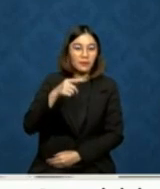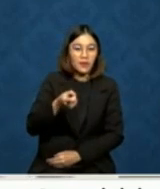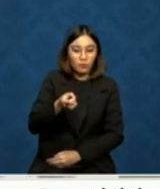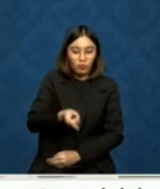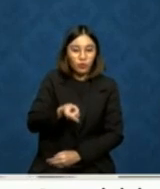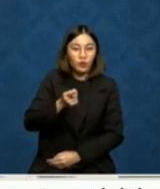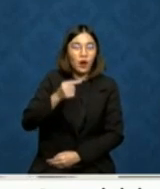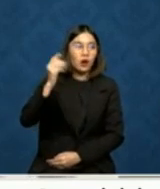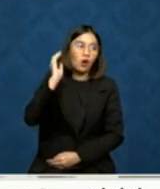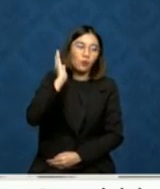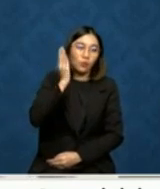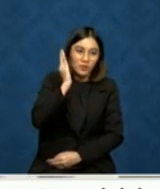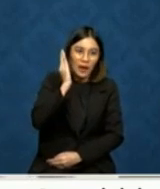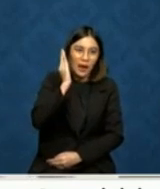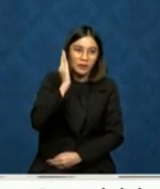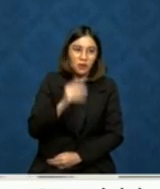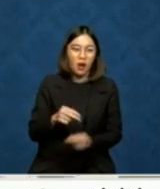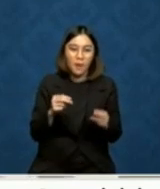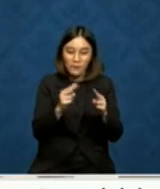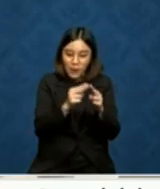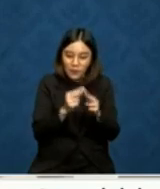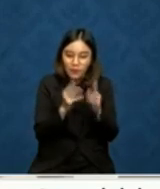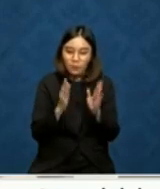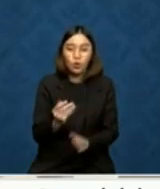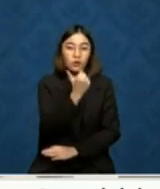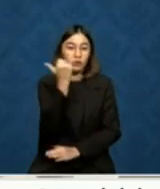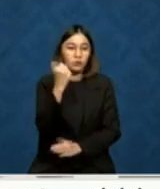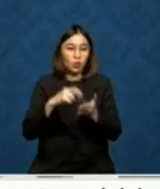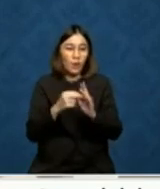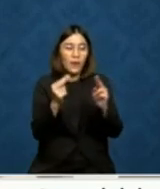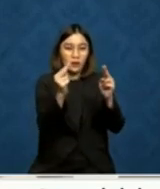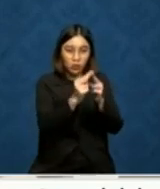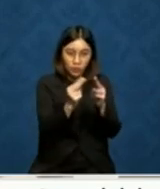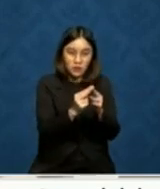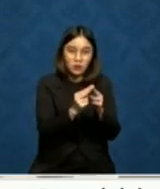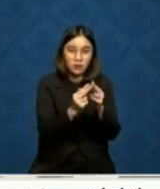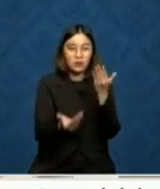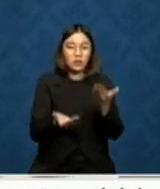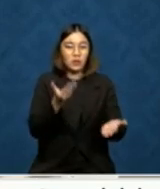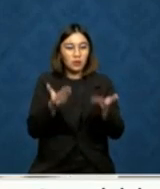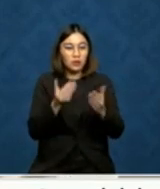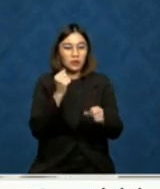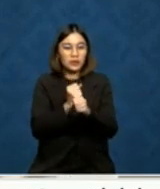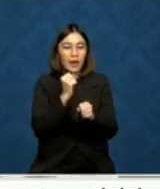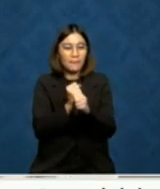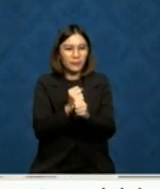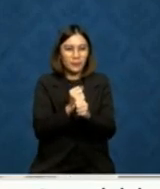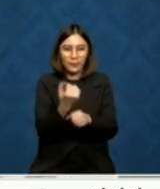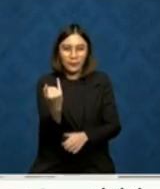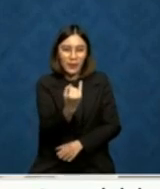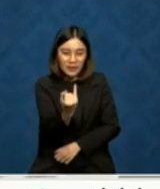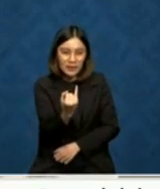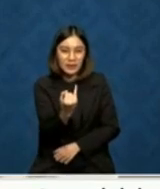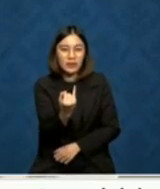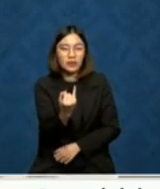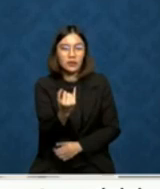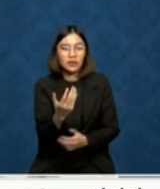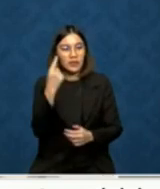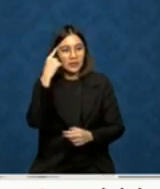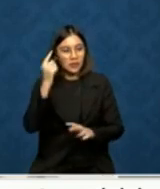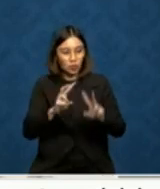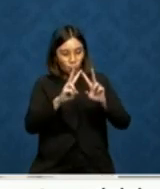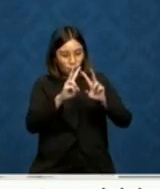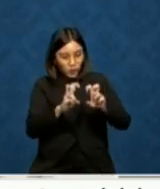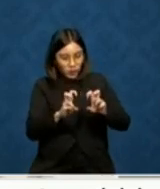และล่วงล้ำบุคคลอื่นจะถือว่าเป็นการข่มขืนหรือการกระทำอนาจารและจะตีความ